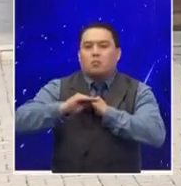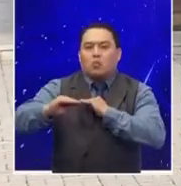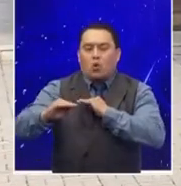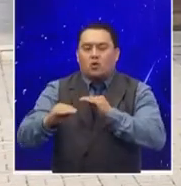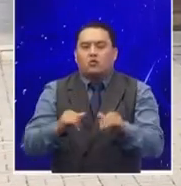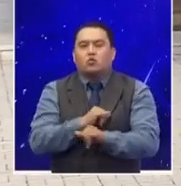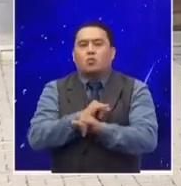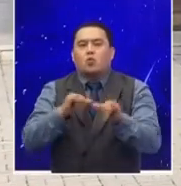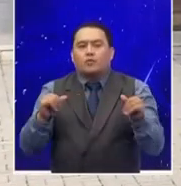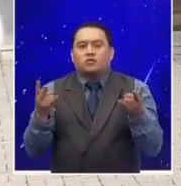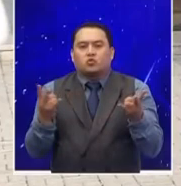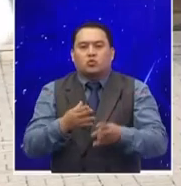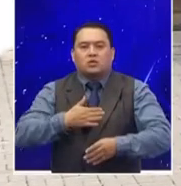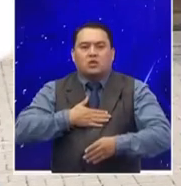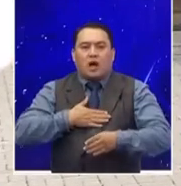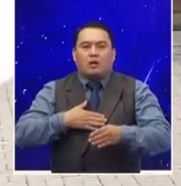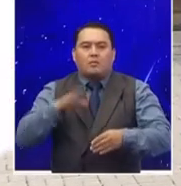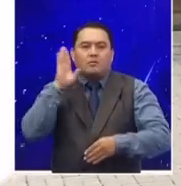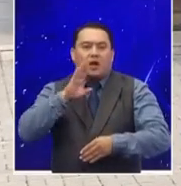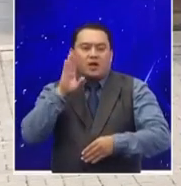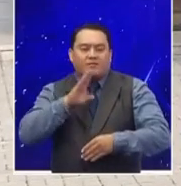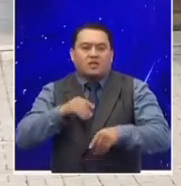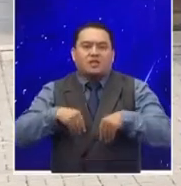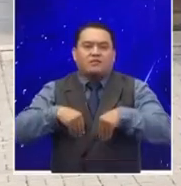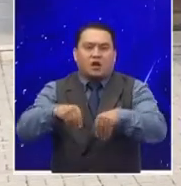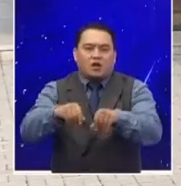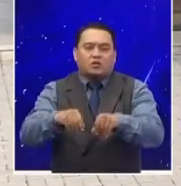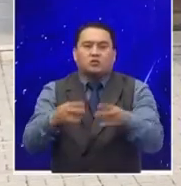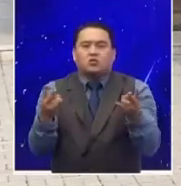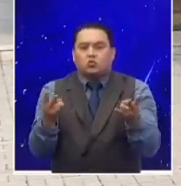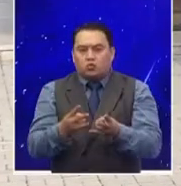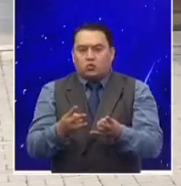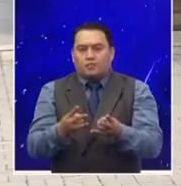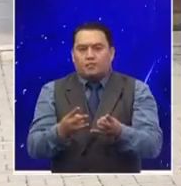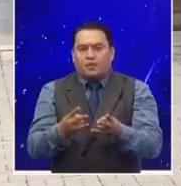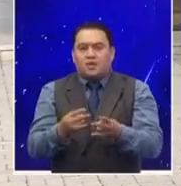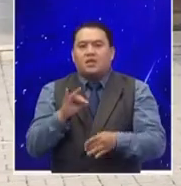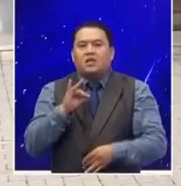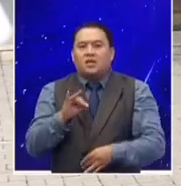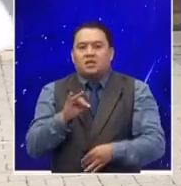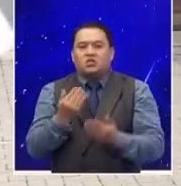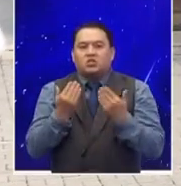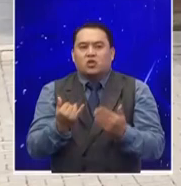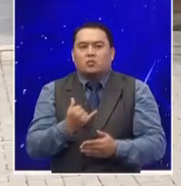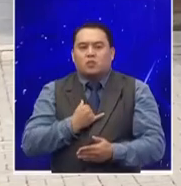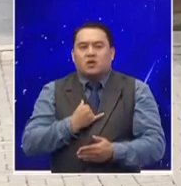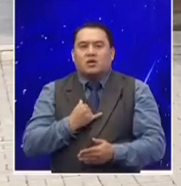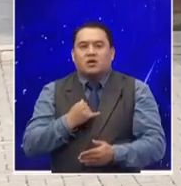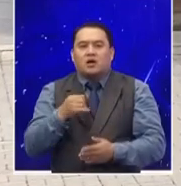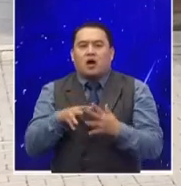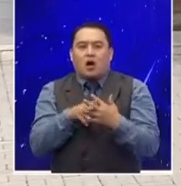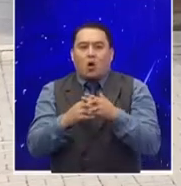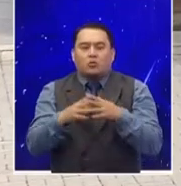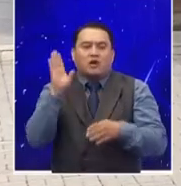Чтобы пассивные площади увеличить, нам нужны поливные земли, сахар, поливная продукция. И сейчас мы уже Кызылагашскую